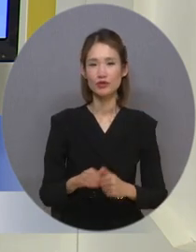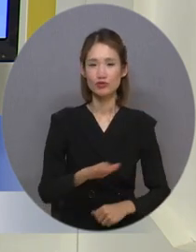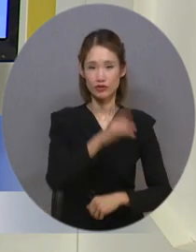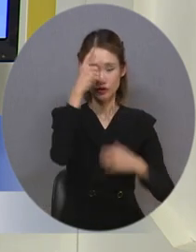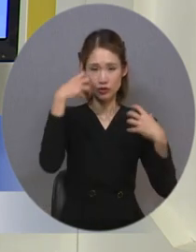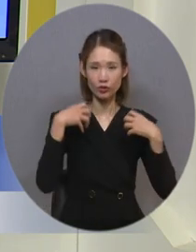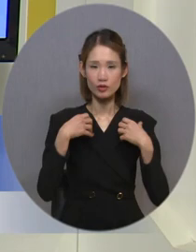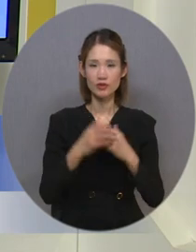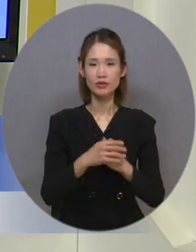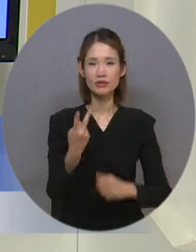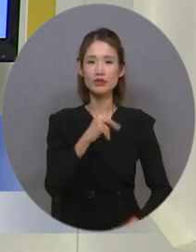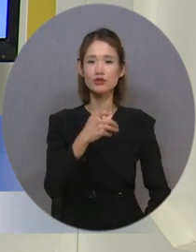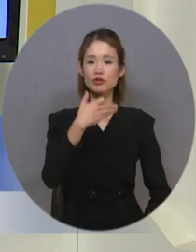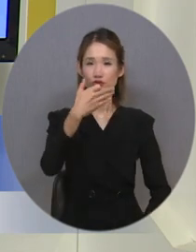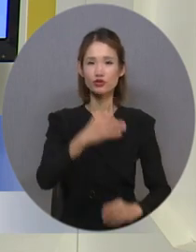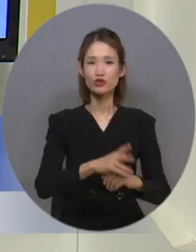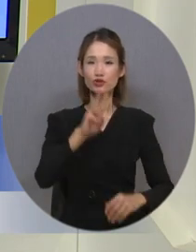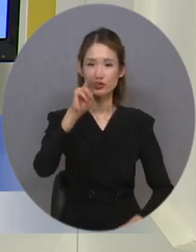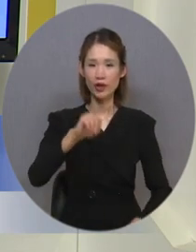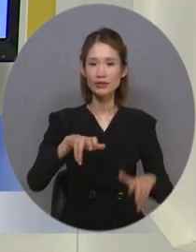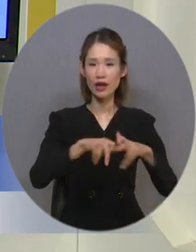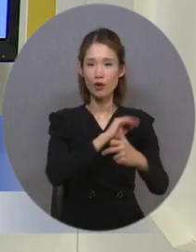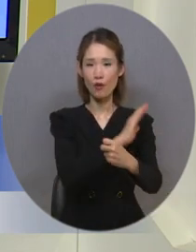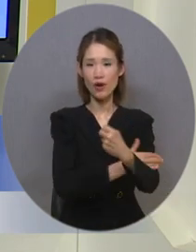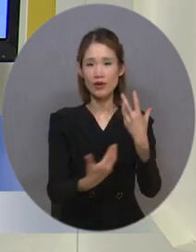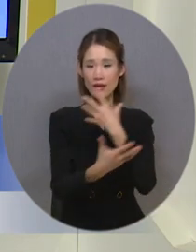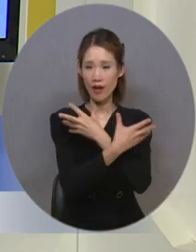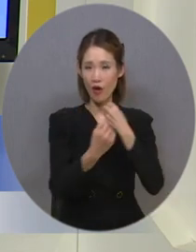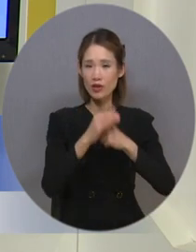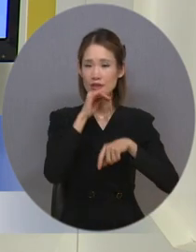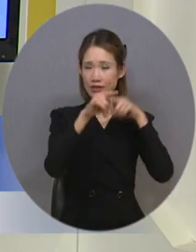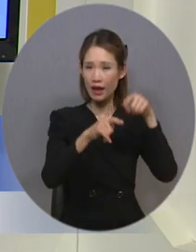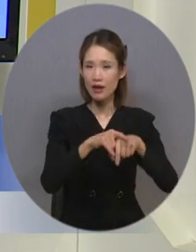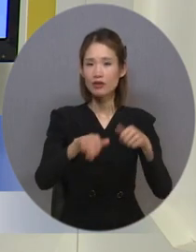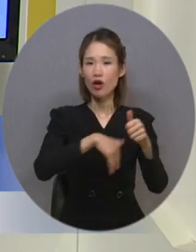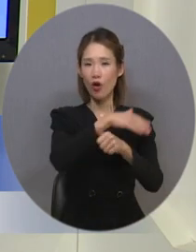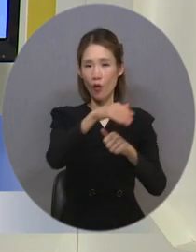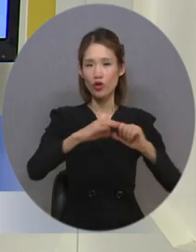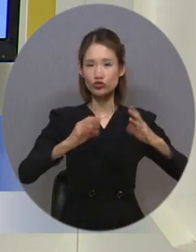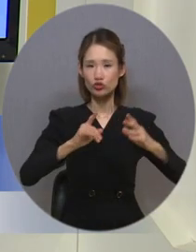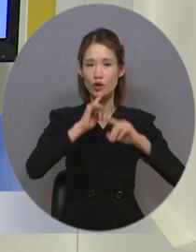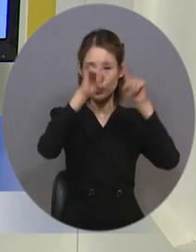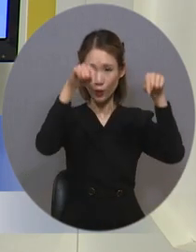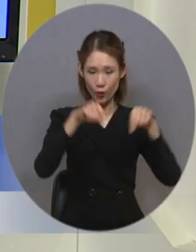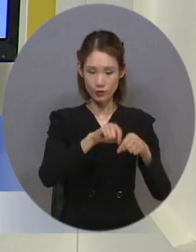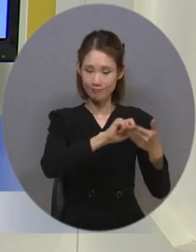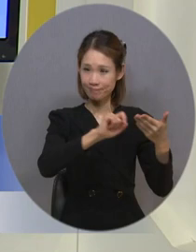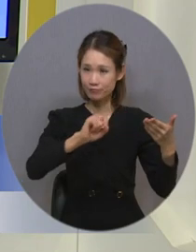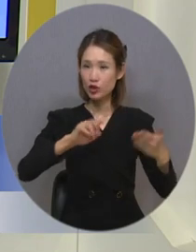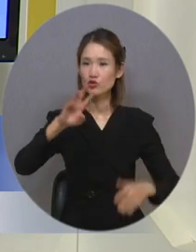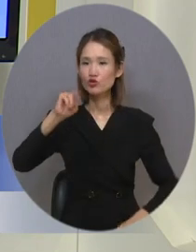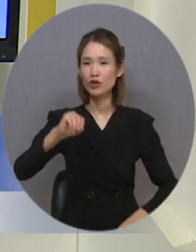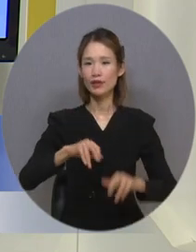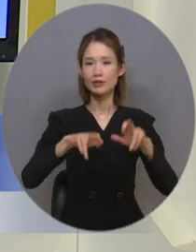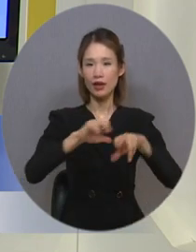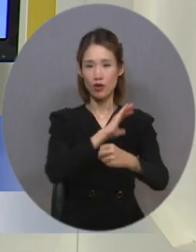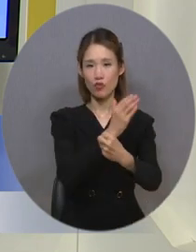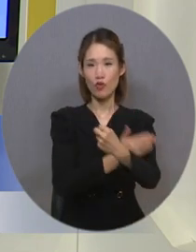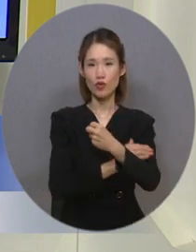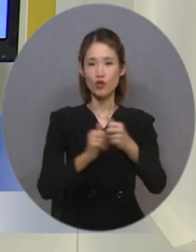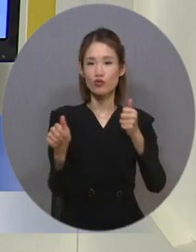정부는 지난 2019년 UN 장애인관리협약에 이행 현황을 국가보고서로 작성해 UN 장애인